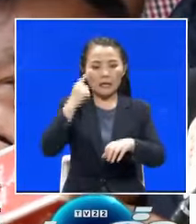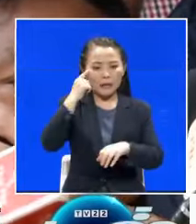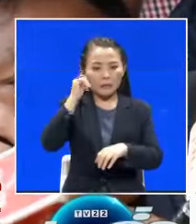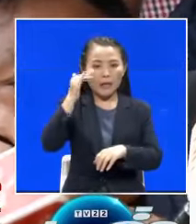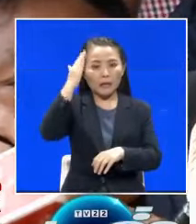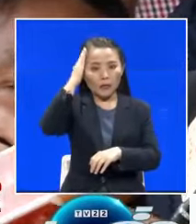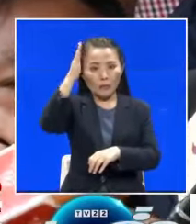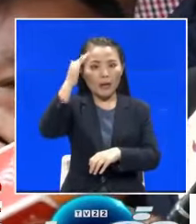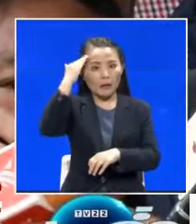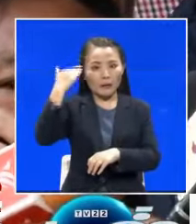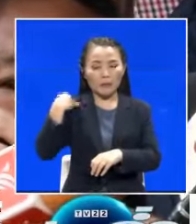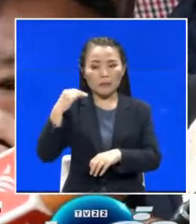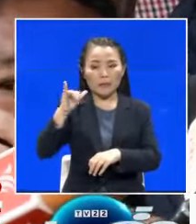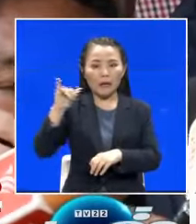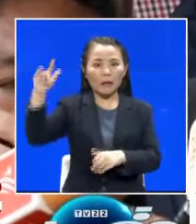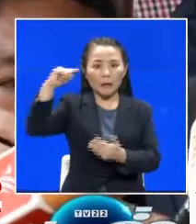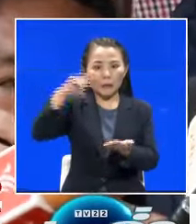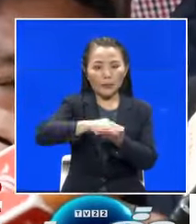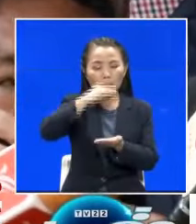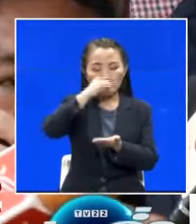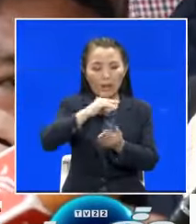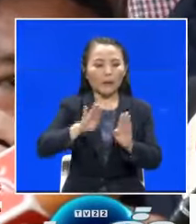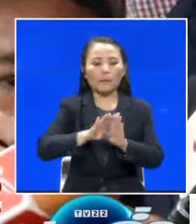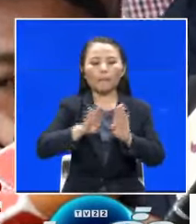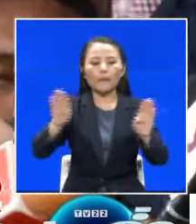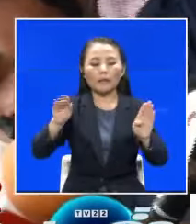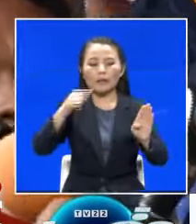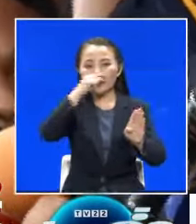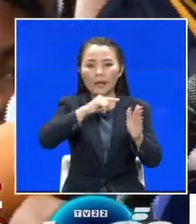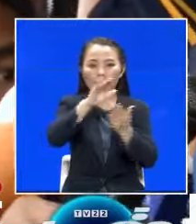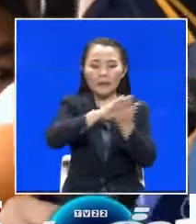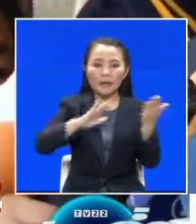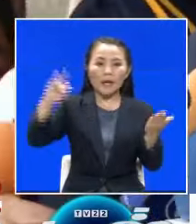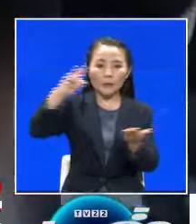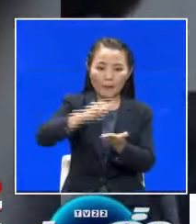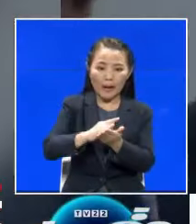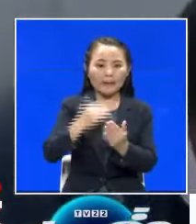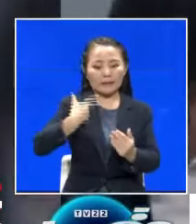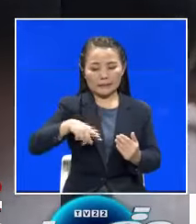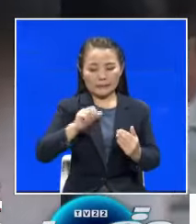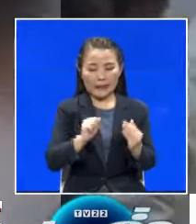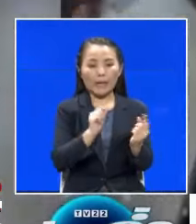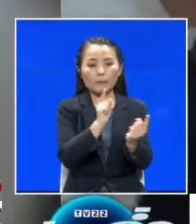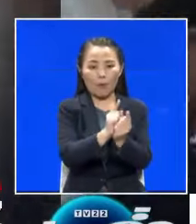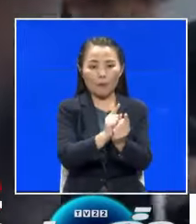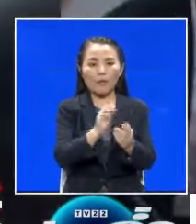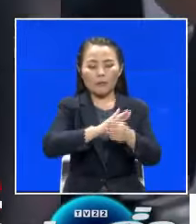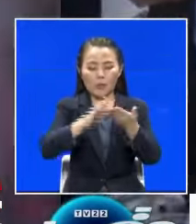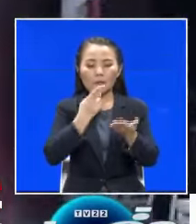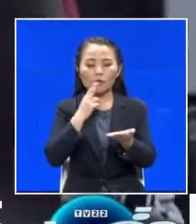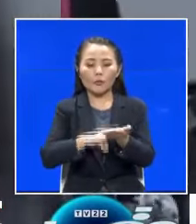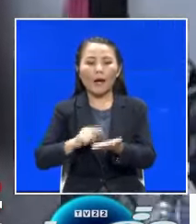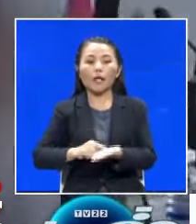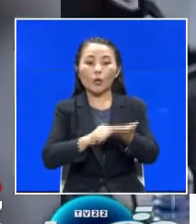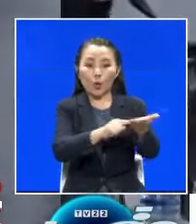กลับบ้านตามรอยพี่ชายก็ยังคงเปิดกว้างนะคะคือเข้าประเทศไทยฟังคำพิพากษาแล้วถวายฎีกาขออภัยโ